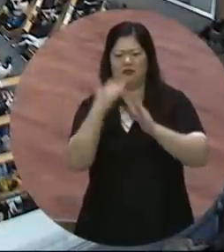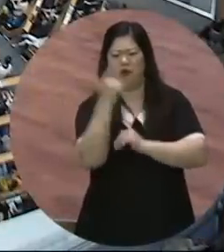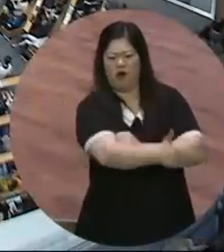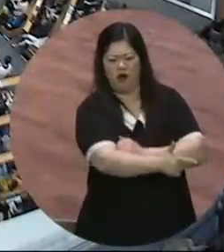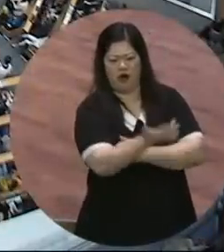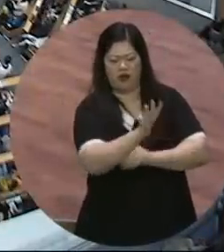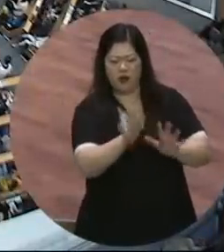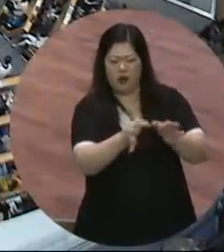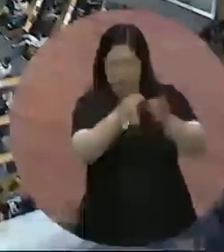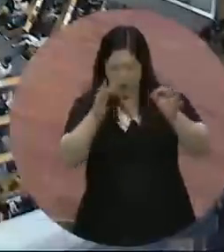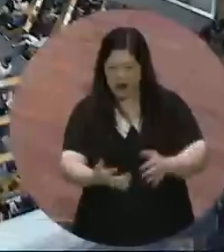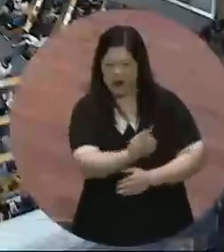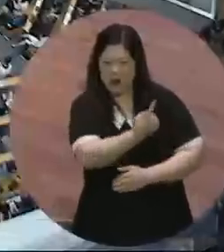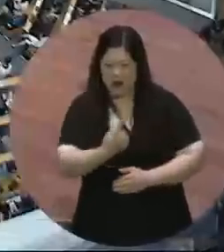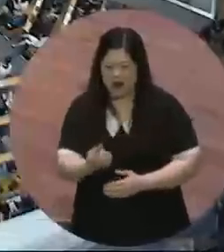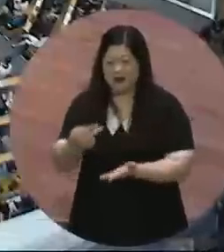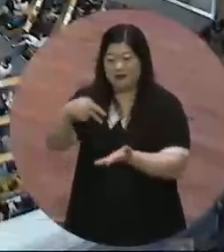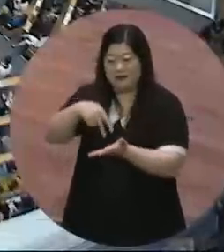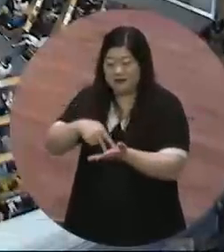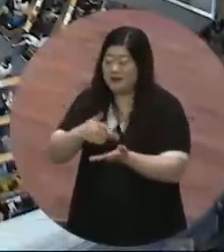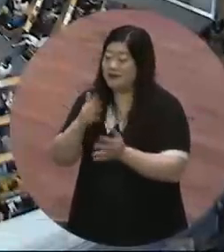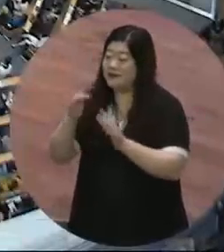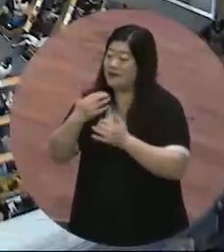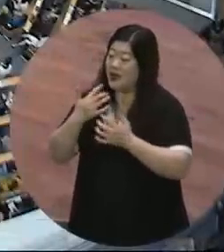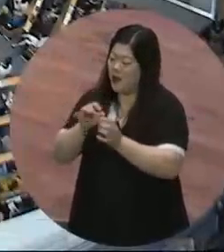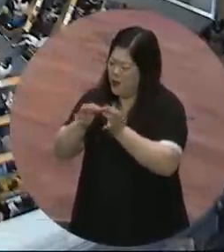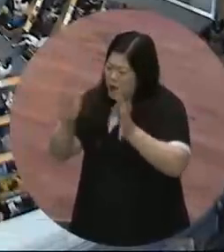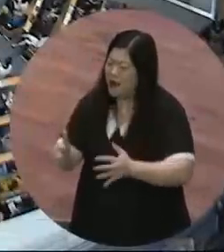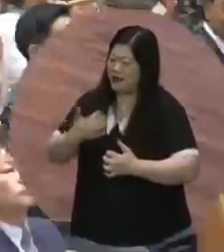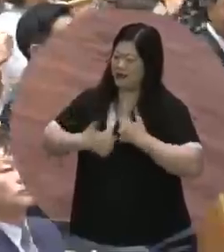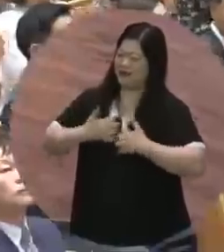박수로 환영하겠습니다. 장로님 일어나십시오. 네.